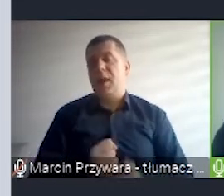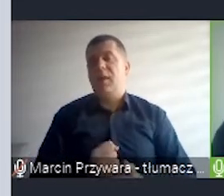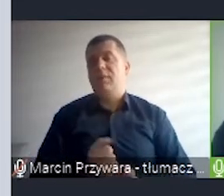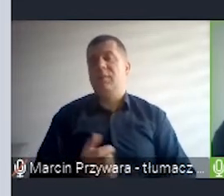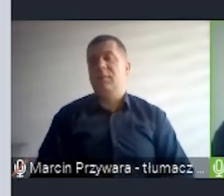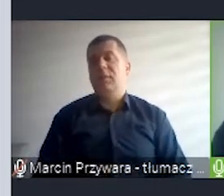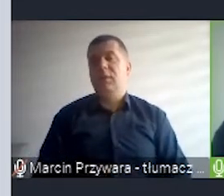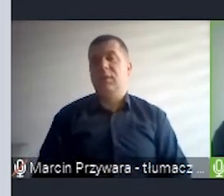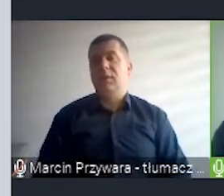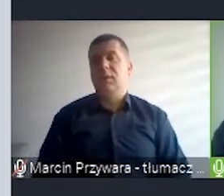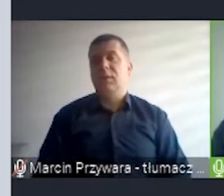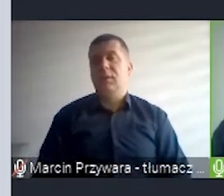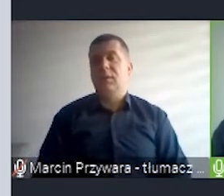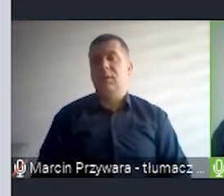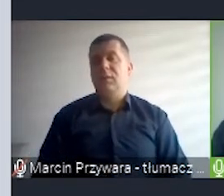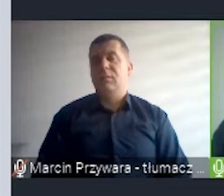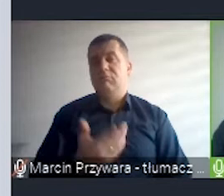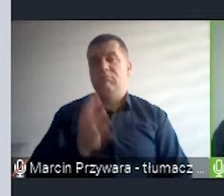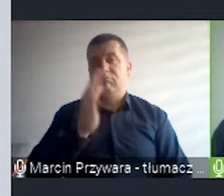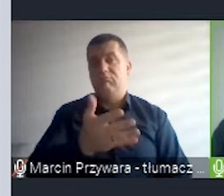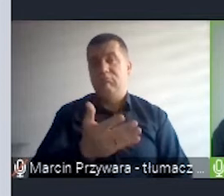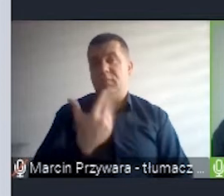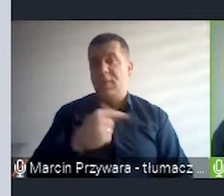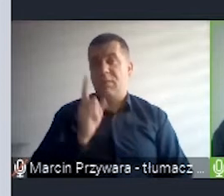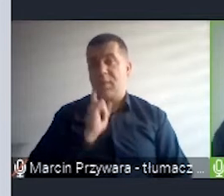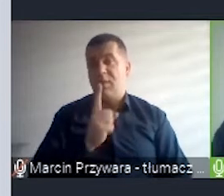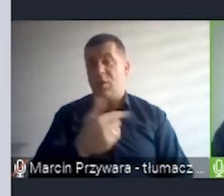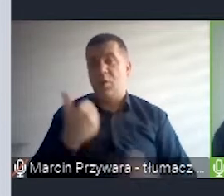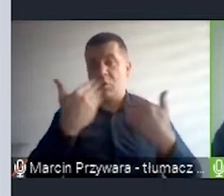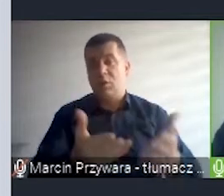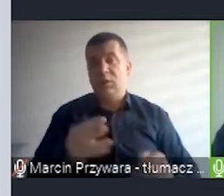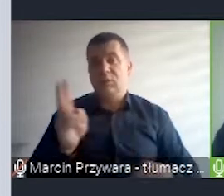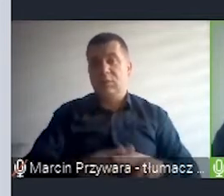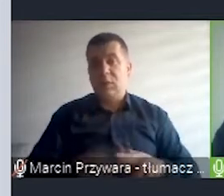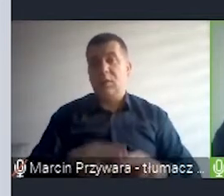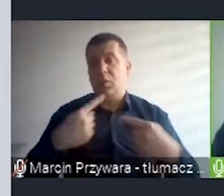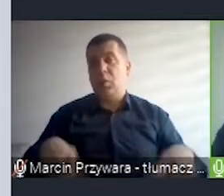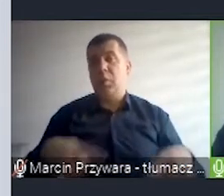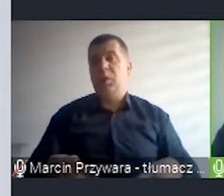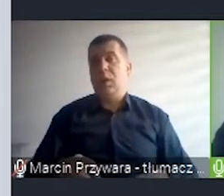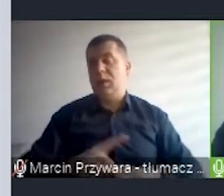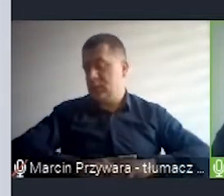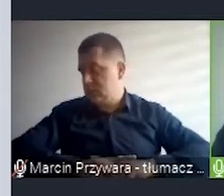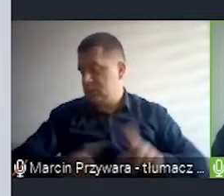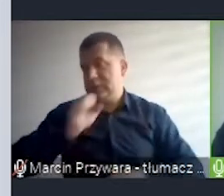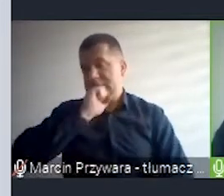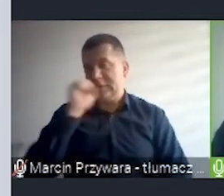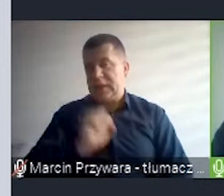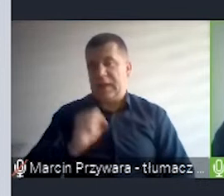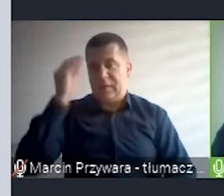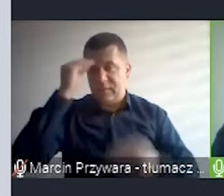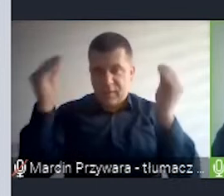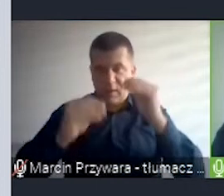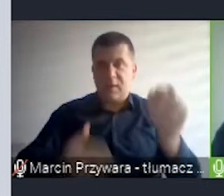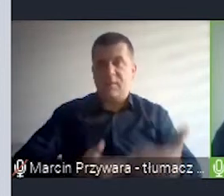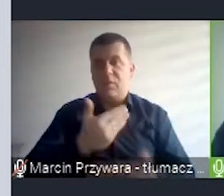Czyli dziewczyny poświadczyły nieprawdę, że dostarczono im sprzęt. absolutnie żadnej fantazji we